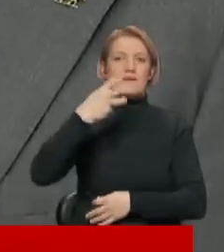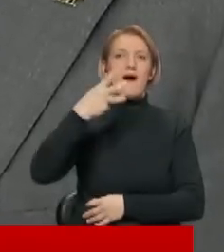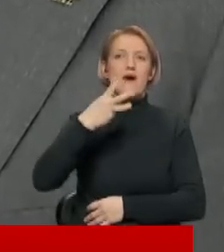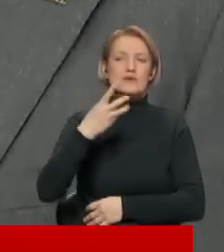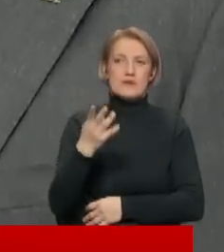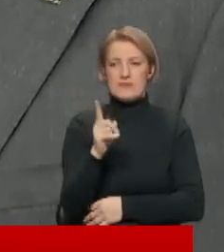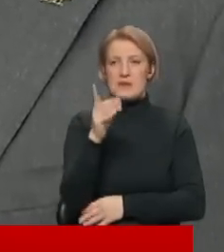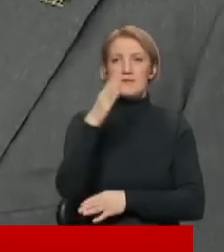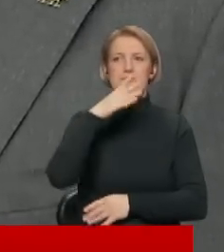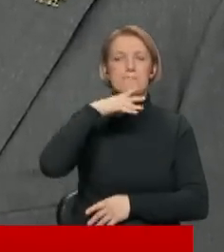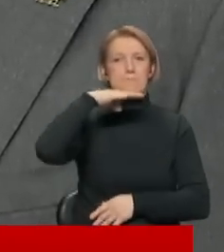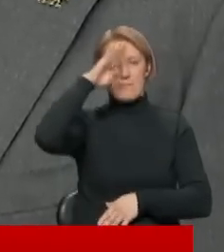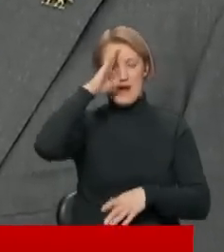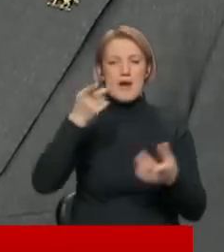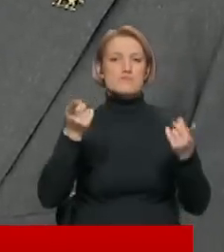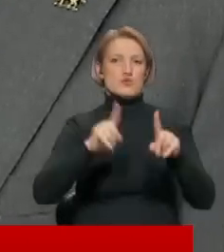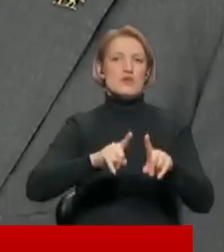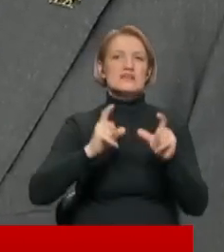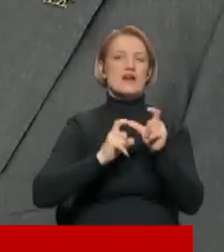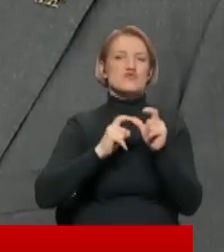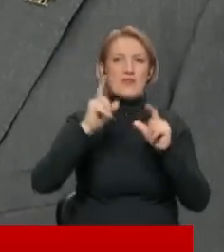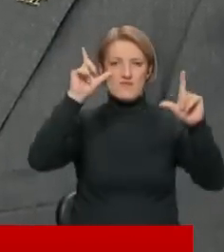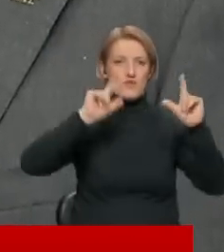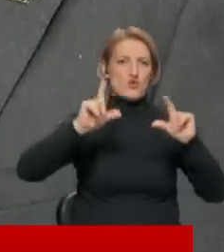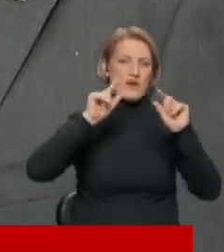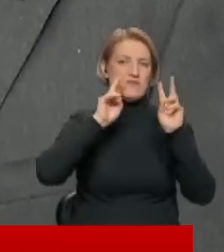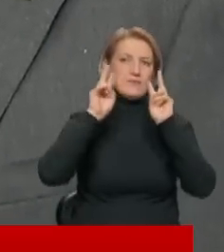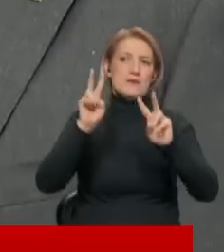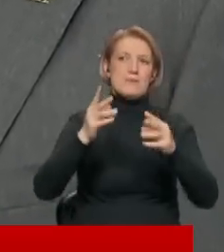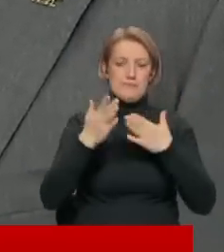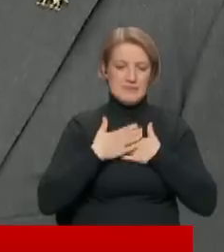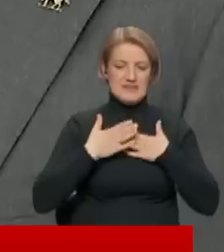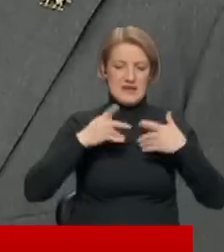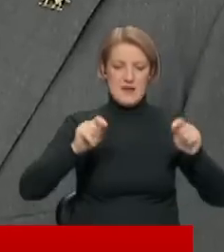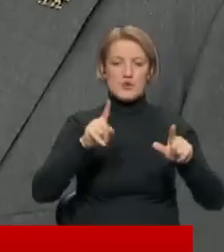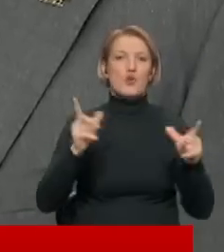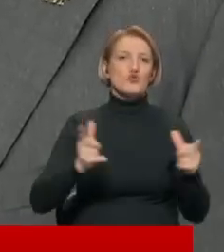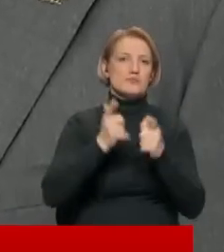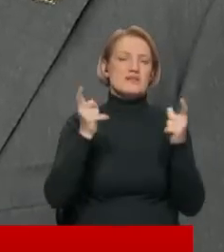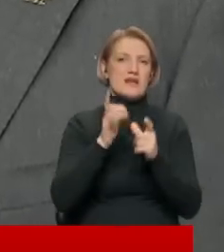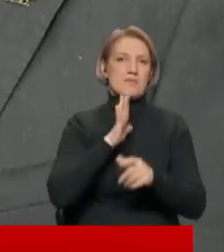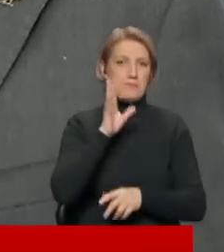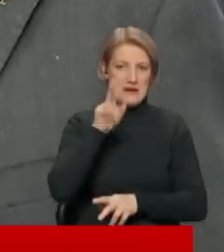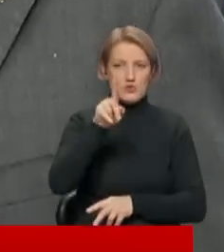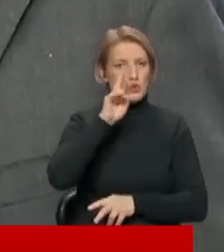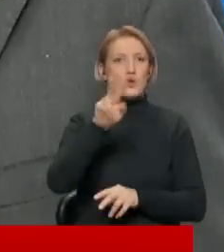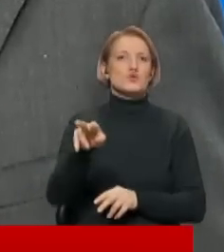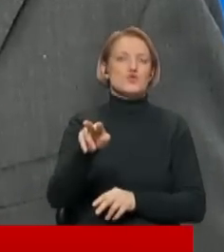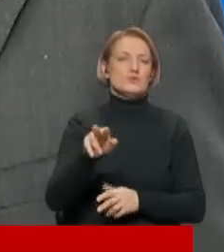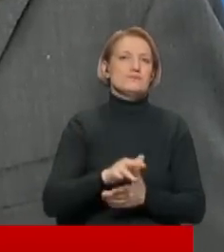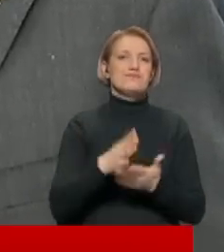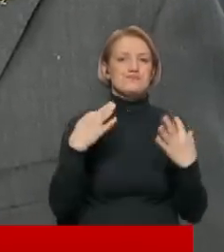bir bayram buluşmasıydı Zannederim fotoğrafına bakın bir de bizlerin yaptığı toplantıya bakıldı onu görürsünüz